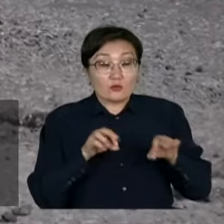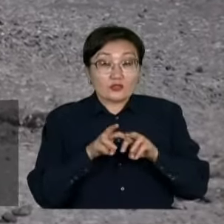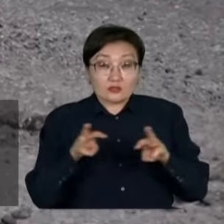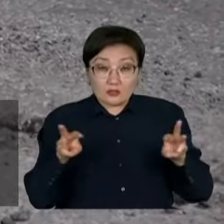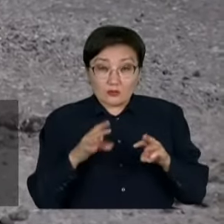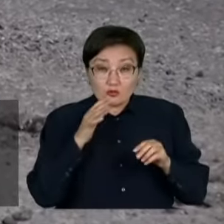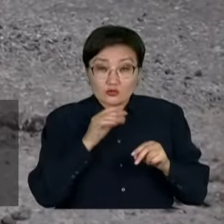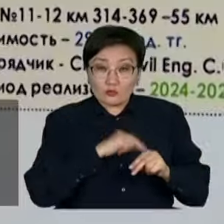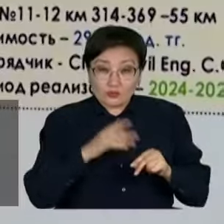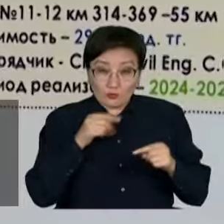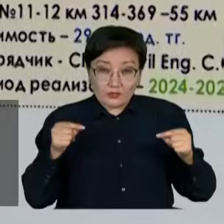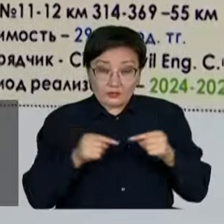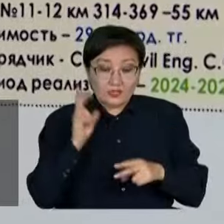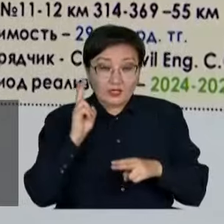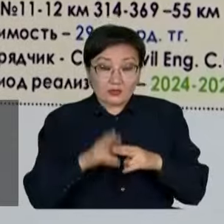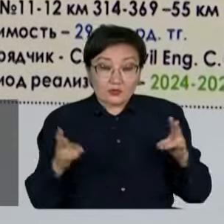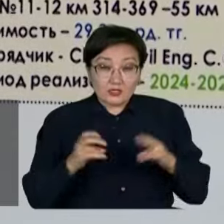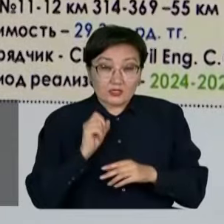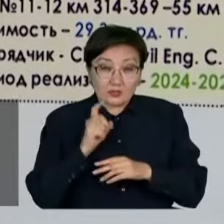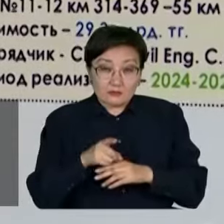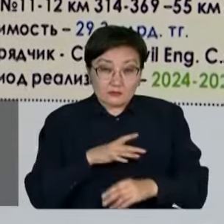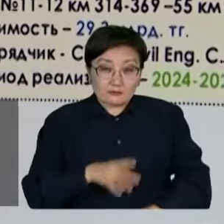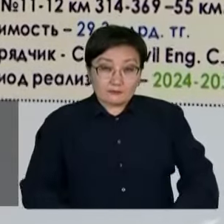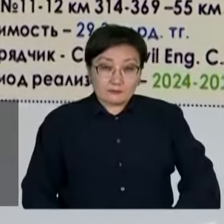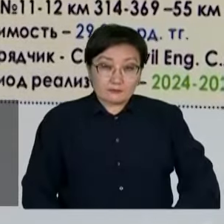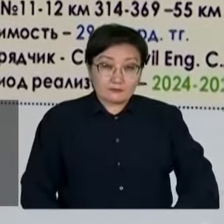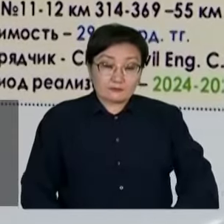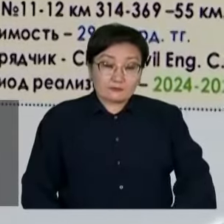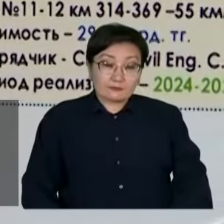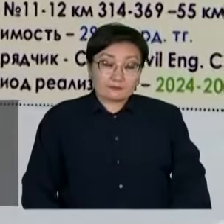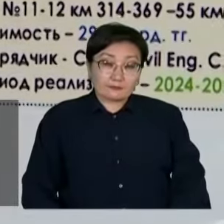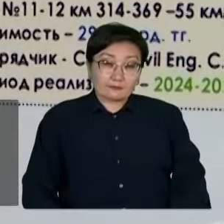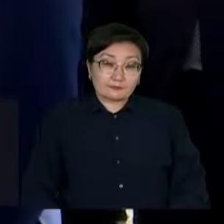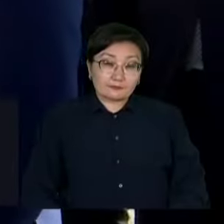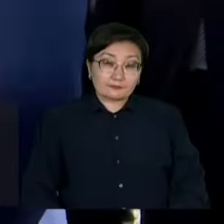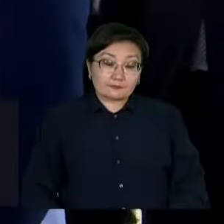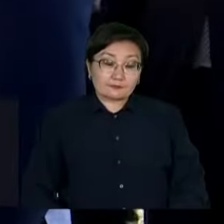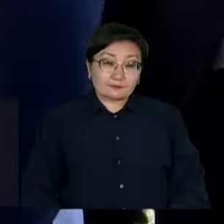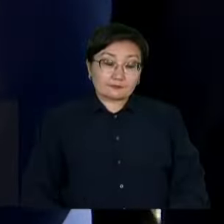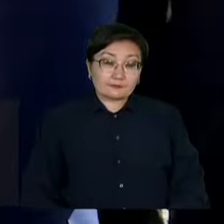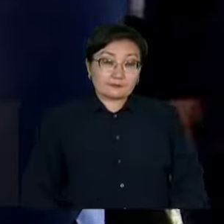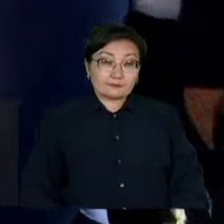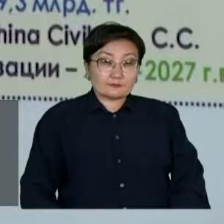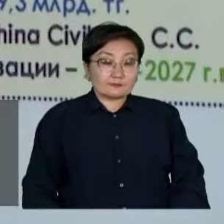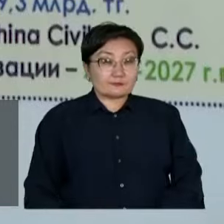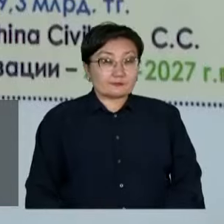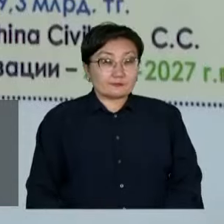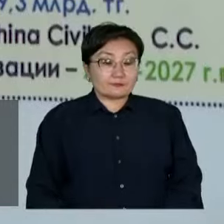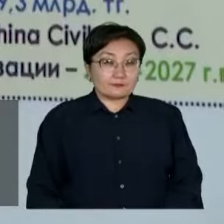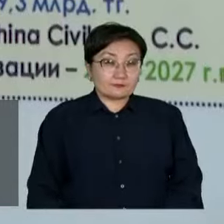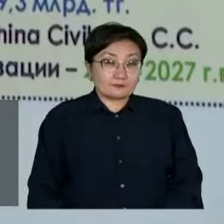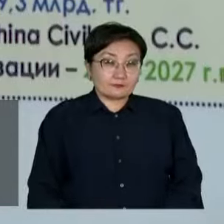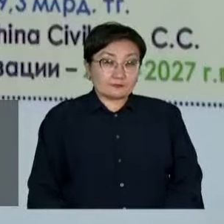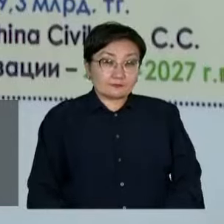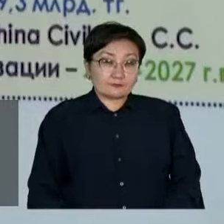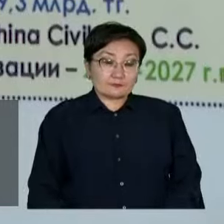жұмыстың уақытылы аяқталуын мықтап тапсырды. Алтынгүл Төлегенова, Наргиз Жанабекова, Алматы телеарнасы, Ұлытау